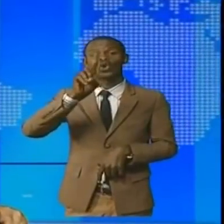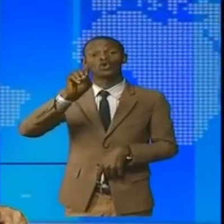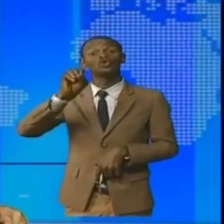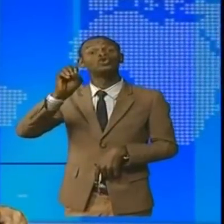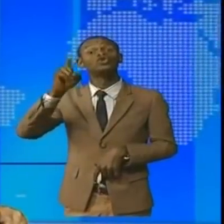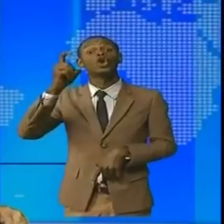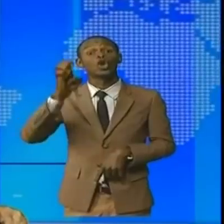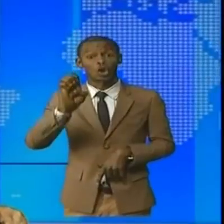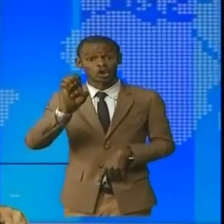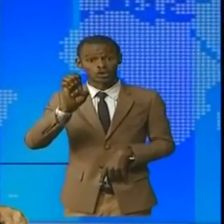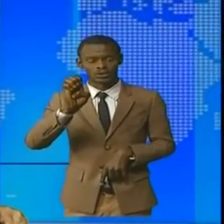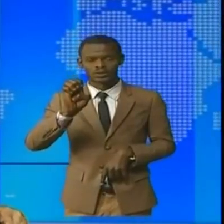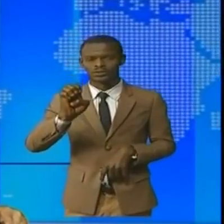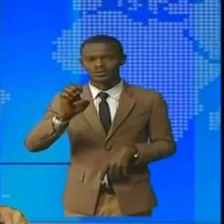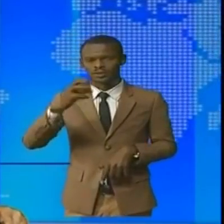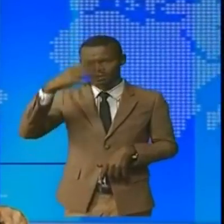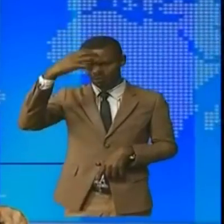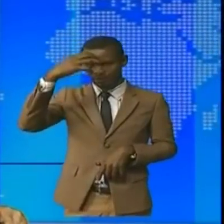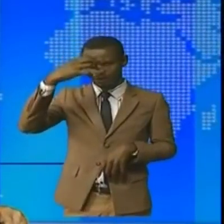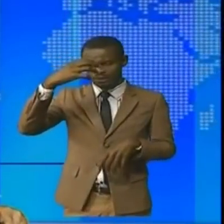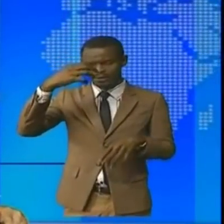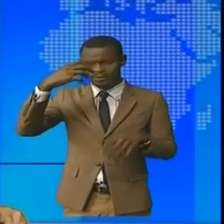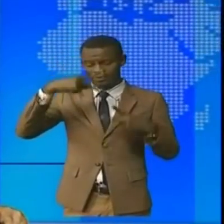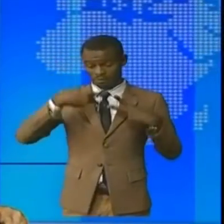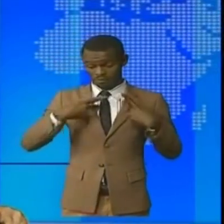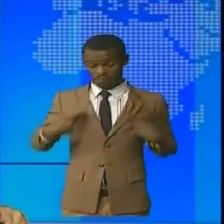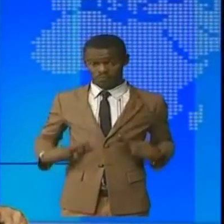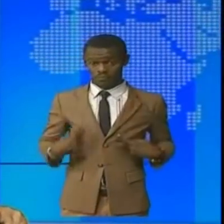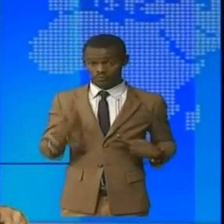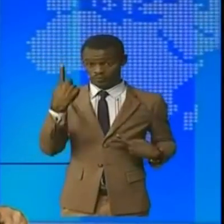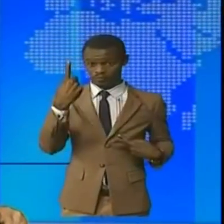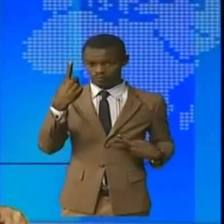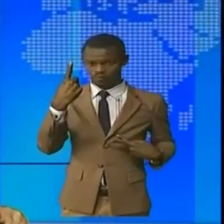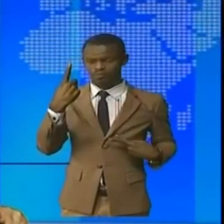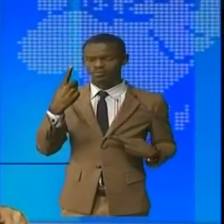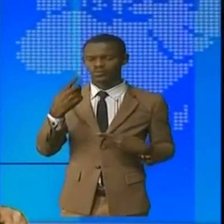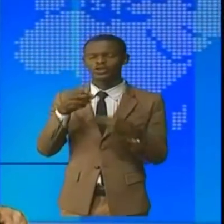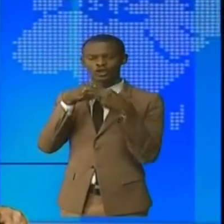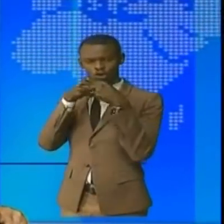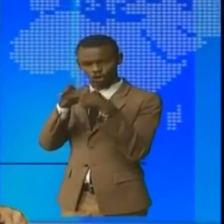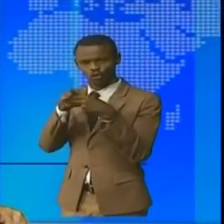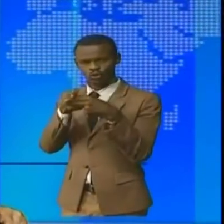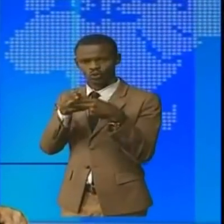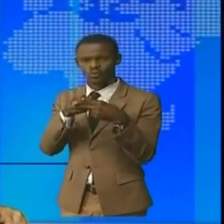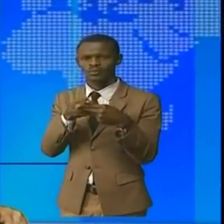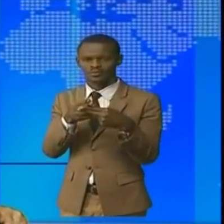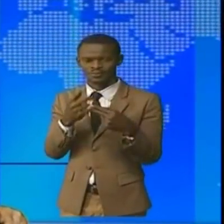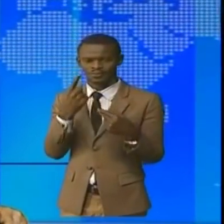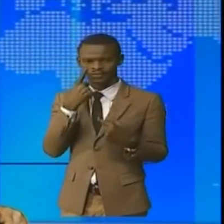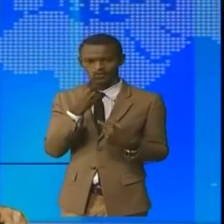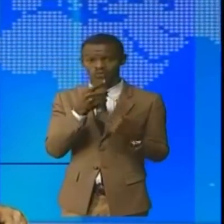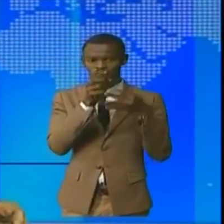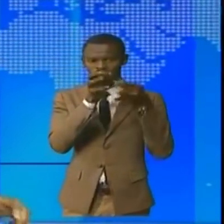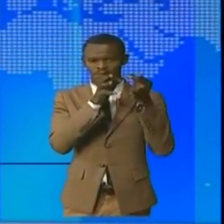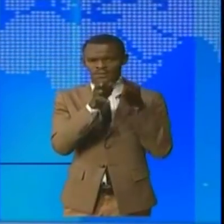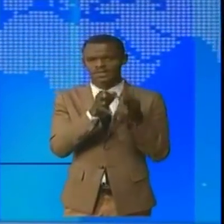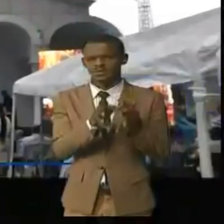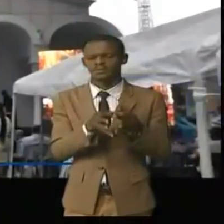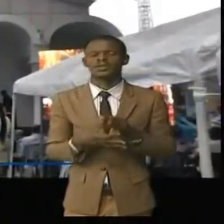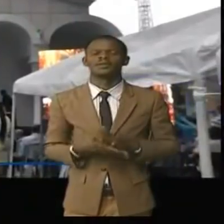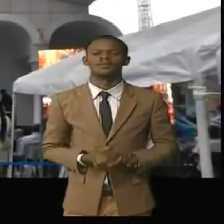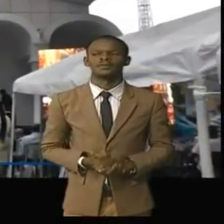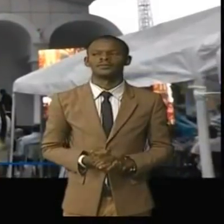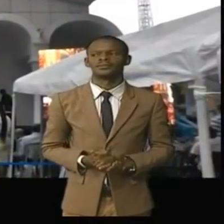une cérémonie a été organisée ce dimanche au cours d'un culte spécial. Edith Chalakatala nous en parle à travers ses reportages.